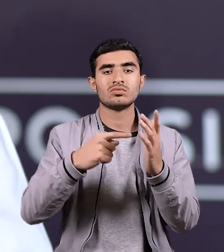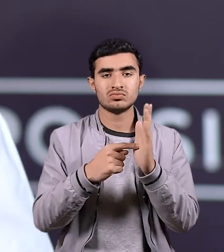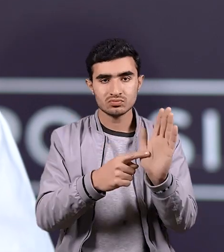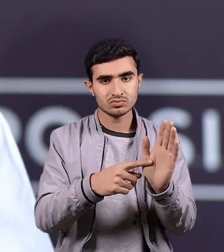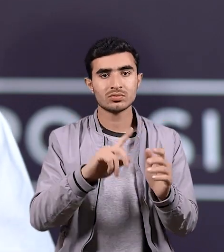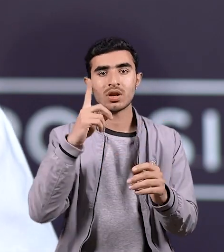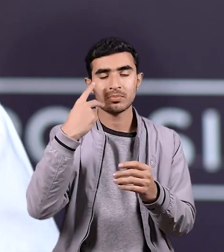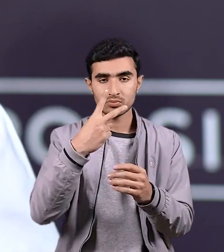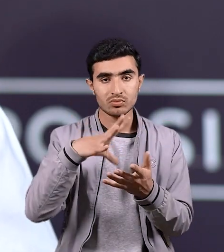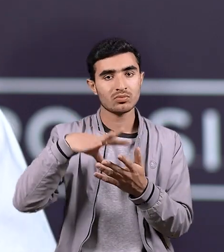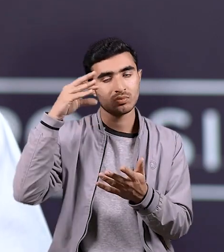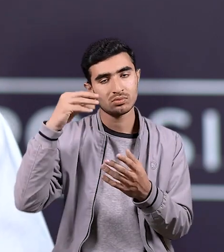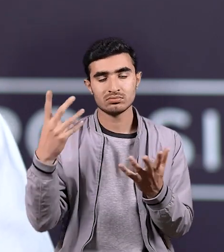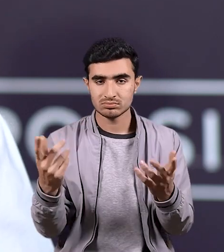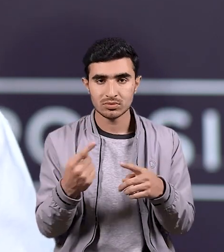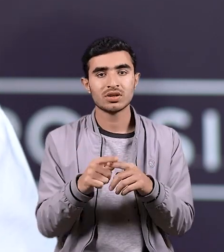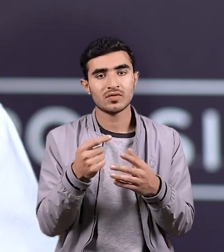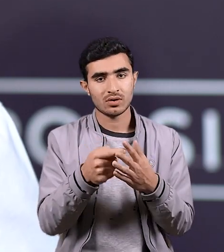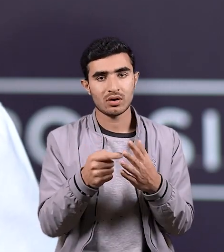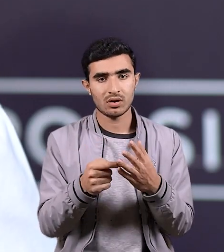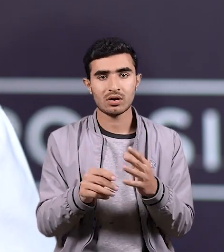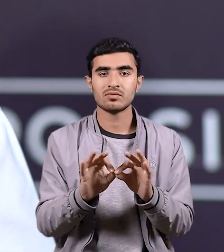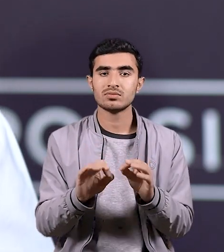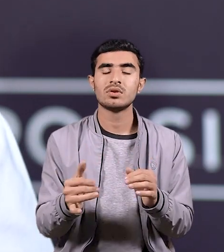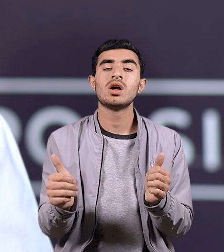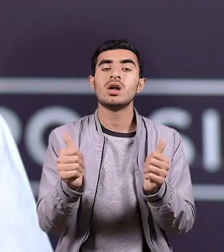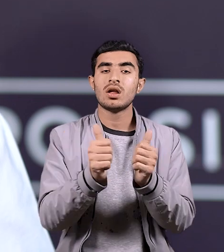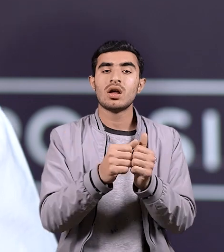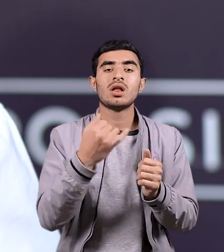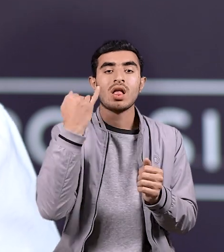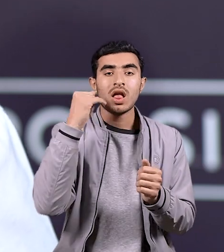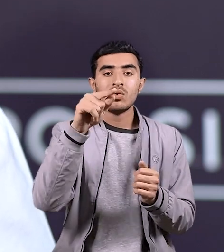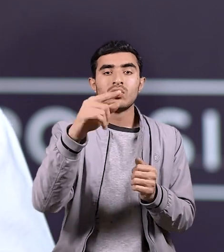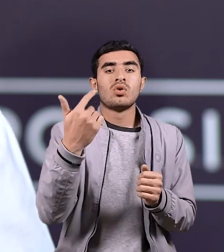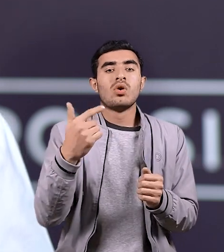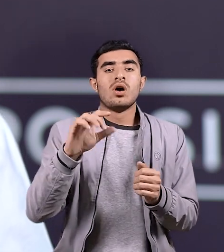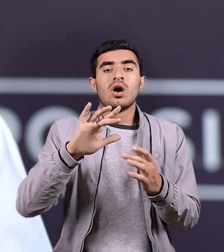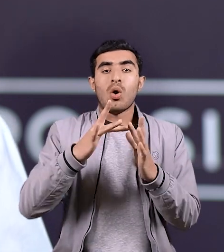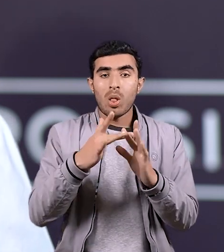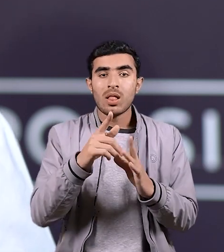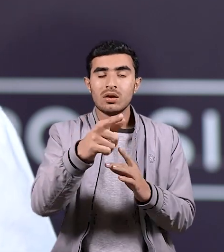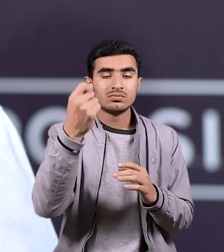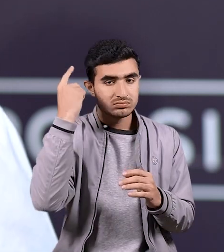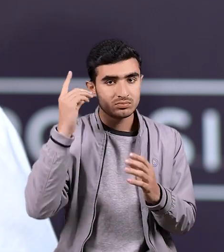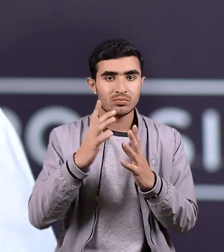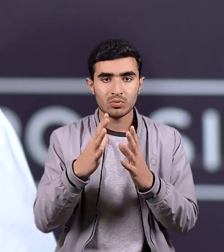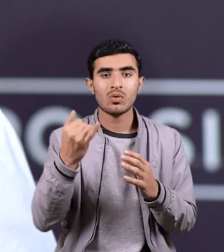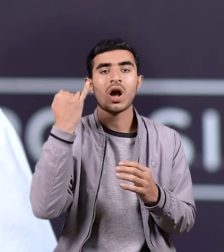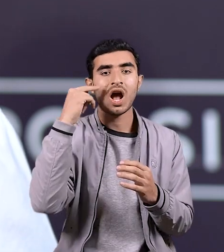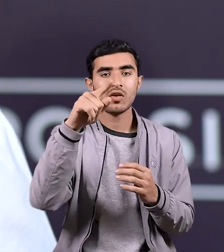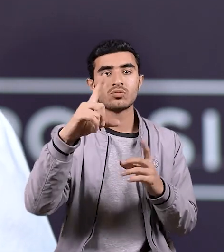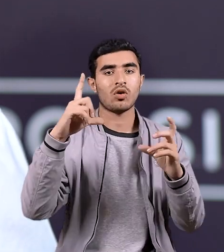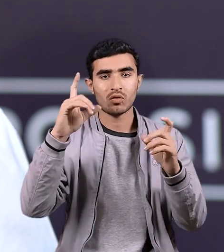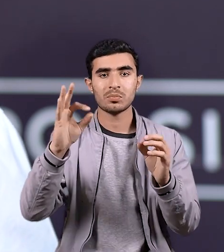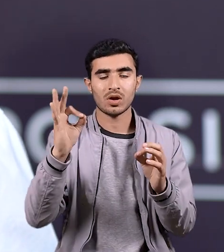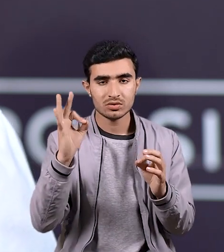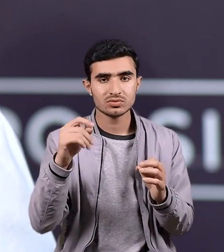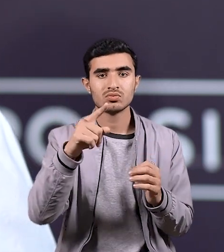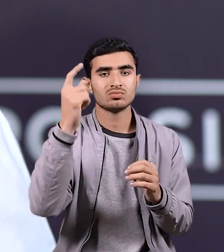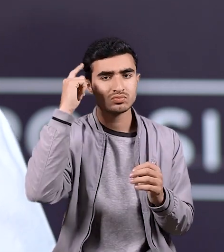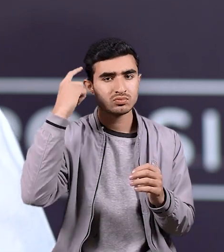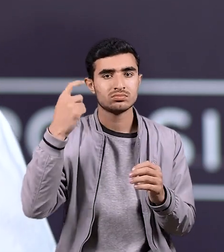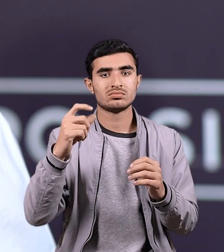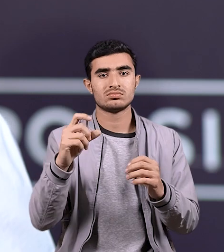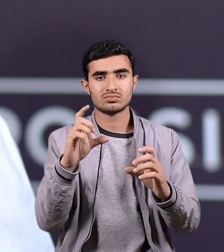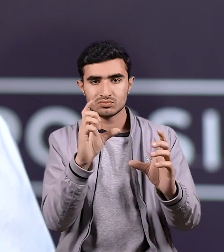कंटेंट राइटिंग में अच्छे हैं, लिखने में अच्छे हैं, कोई फ़ोटोग्राफी में अच्छे हैं, फ़ोटो एडिटिंग में अच्छे हैं, फ़ोटोशॉप में, किसी चीज़ में, वीडियो एडिटिंग